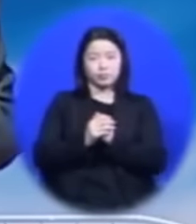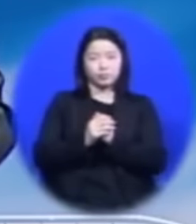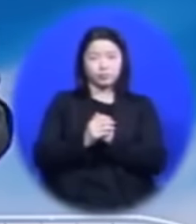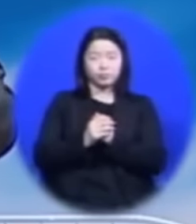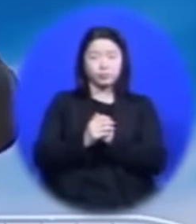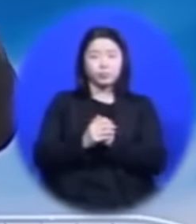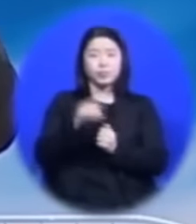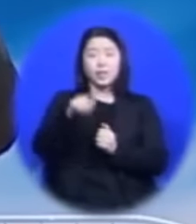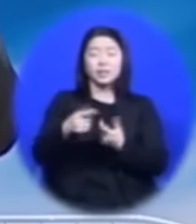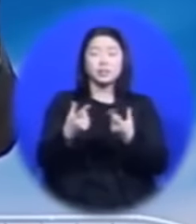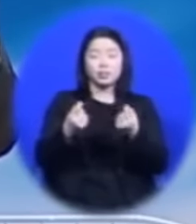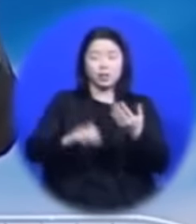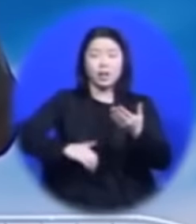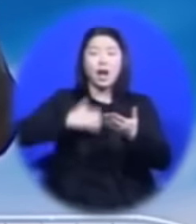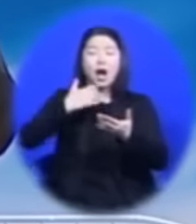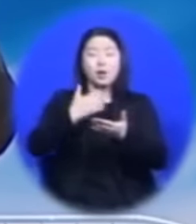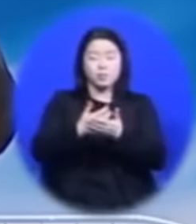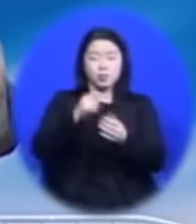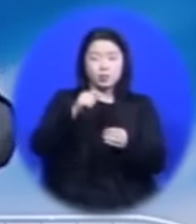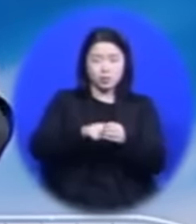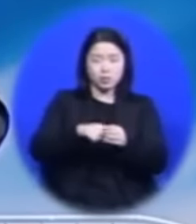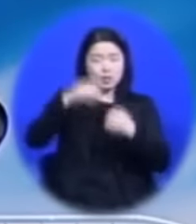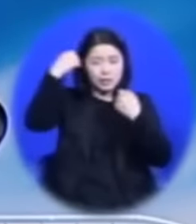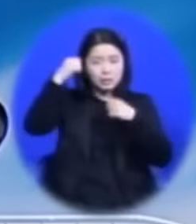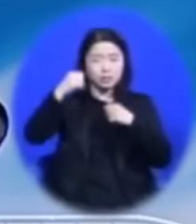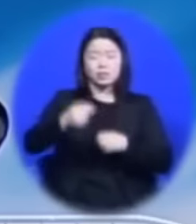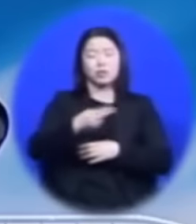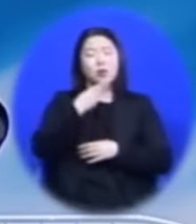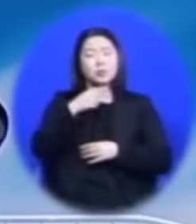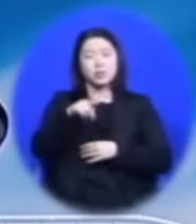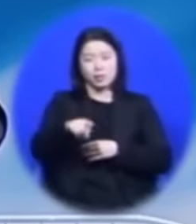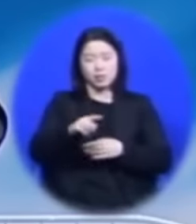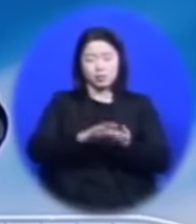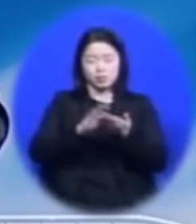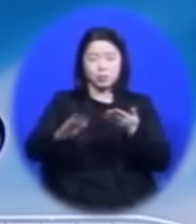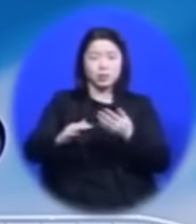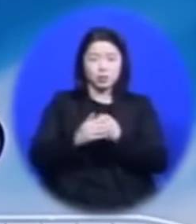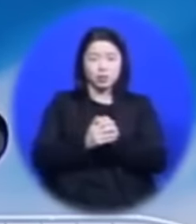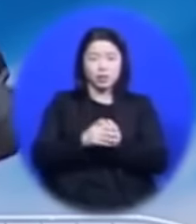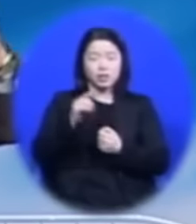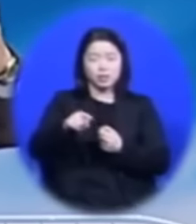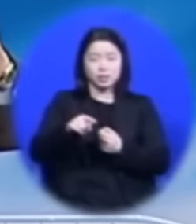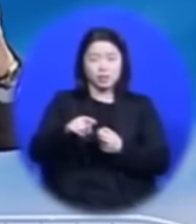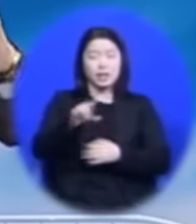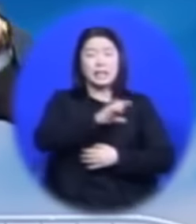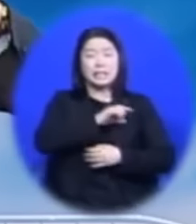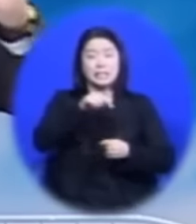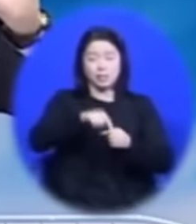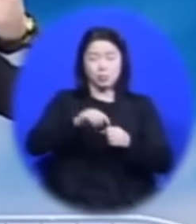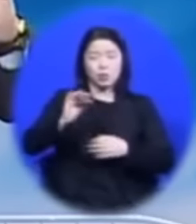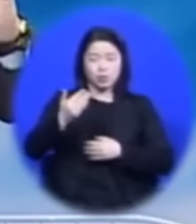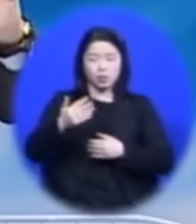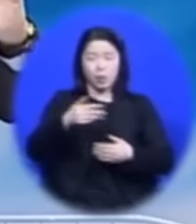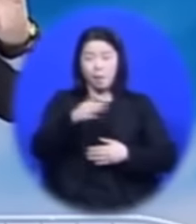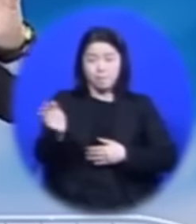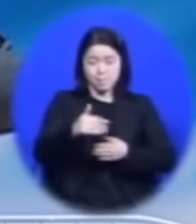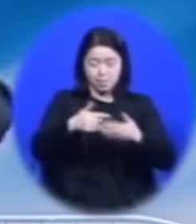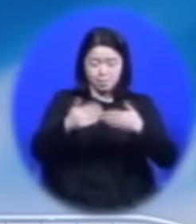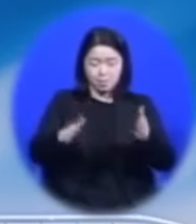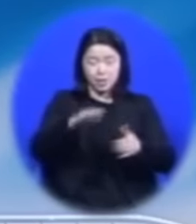시작했어요. 그렇게 감동적인 연극은 없었다는 거죠. 그게 제목이 됐어요. 빈방 있습니까?